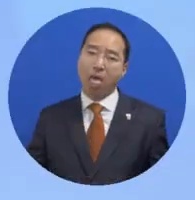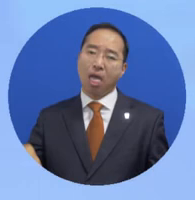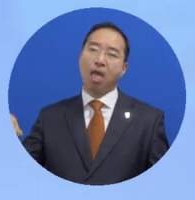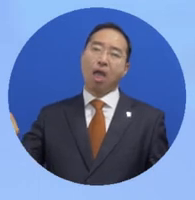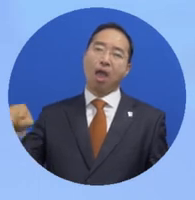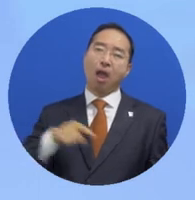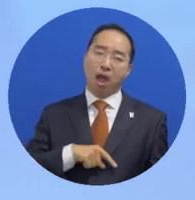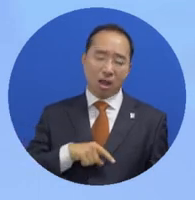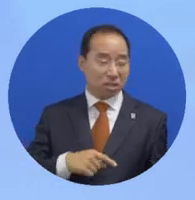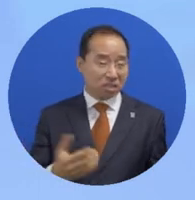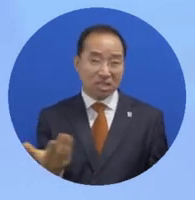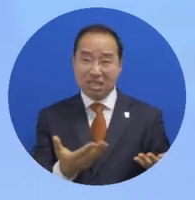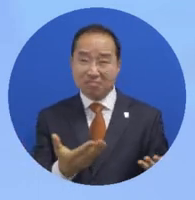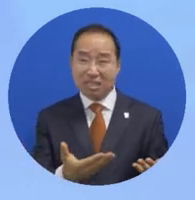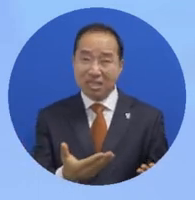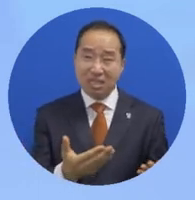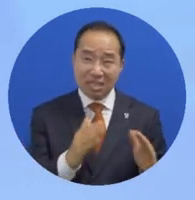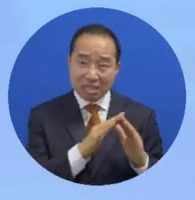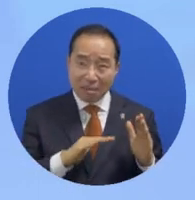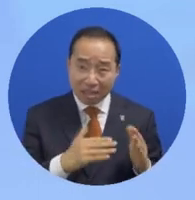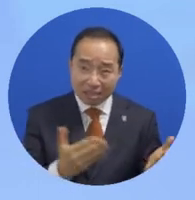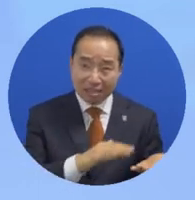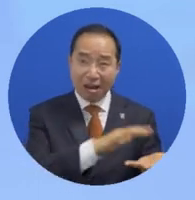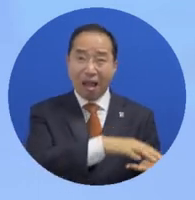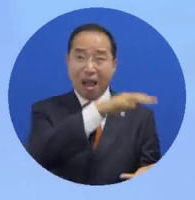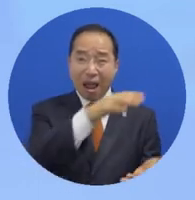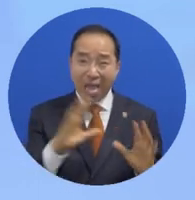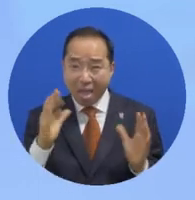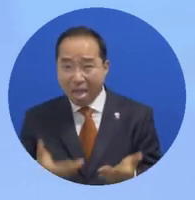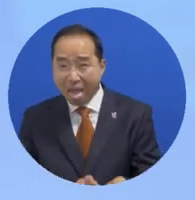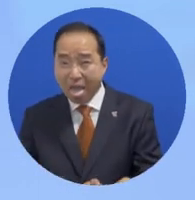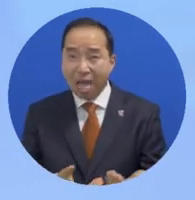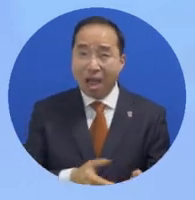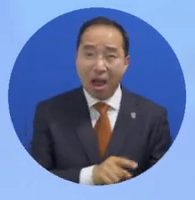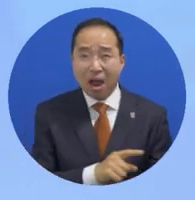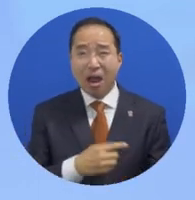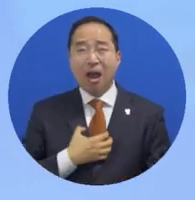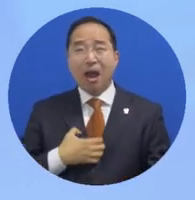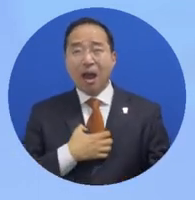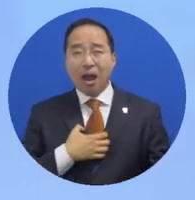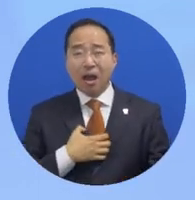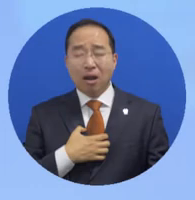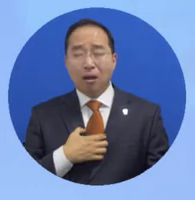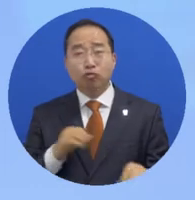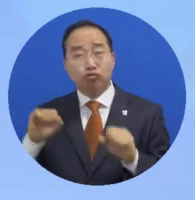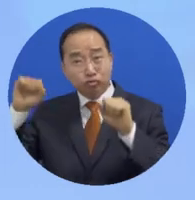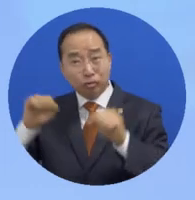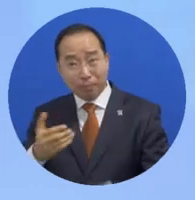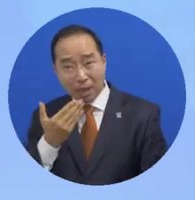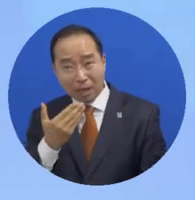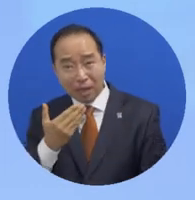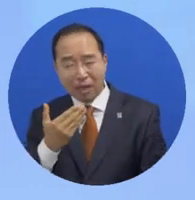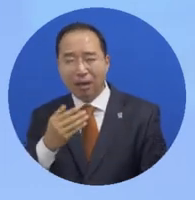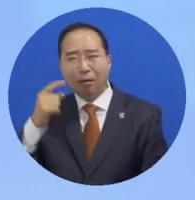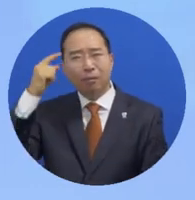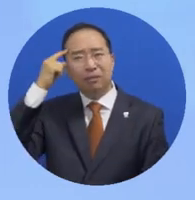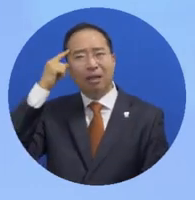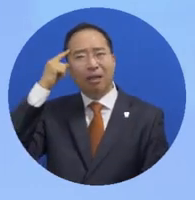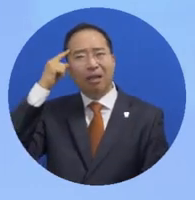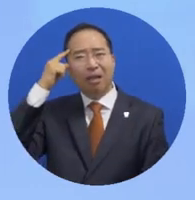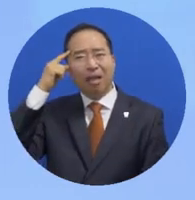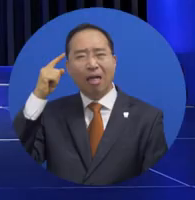막 집안일도 쌓여있지, 아이도 돌봐야 되지, 막 이런 것들이 먼저 막 걱정이 되면 네. 운동할 생각이 전혀